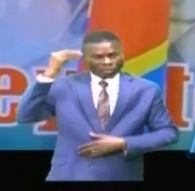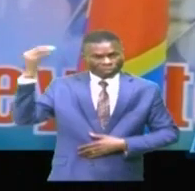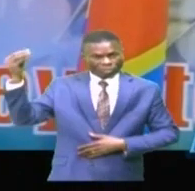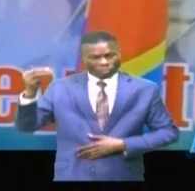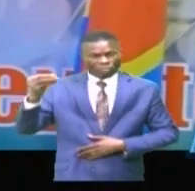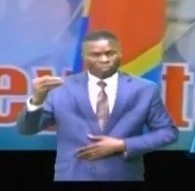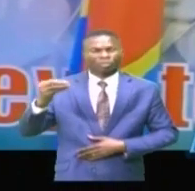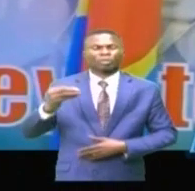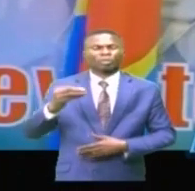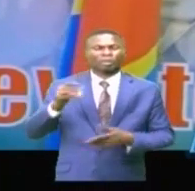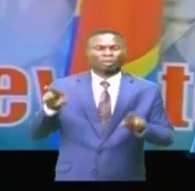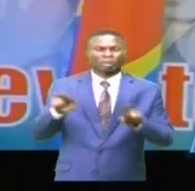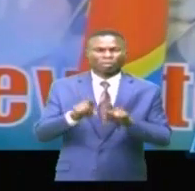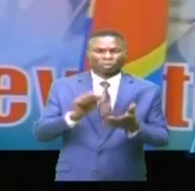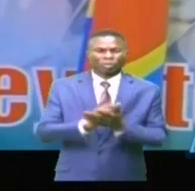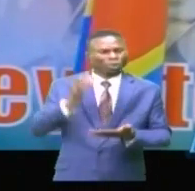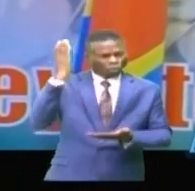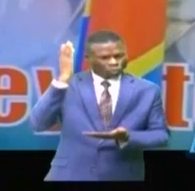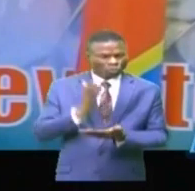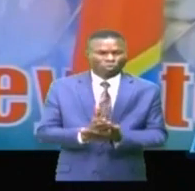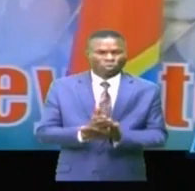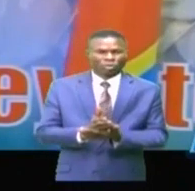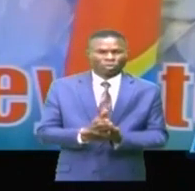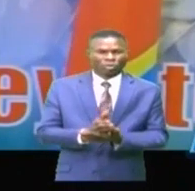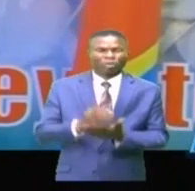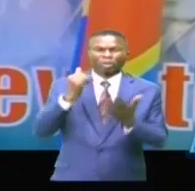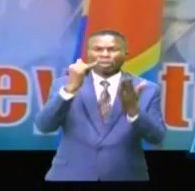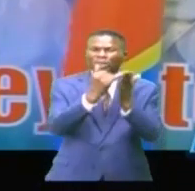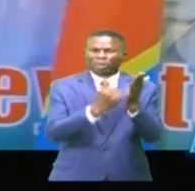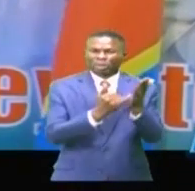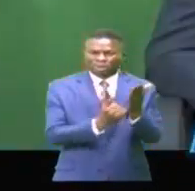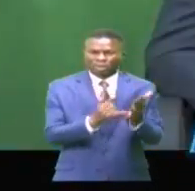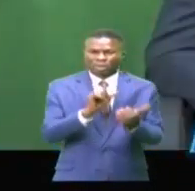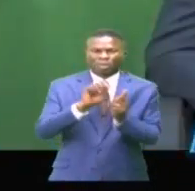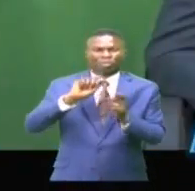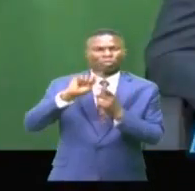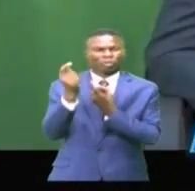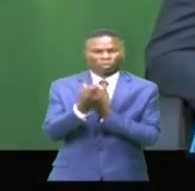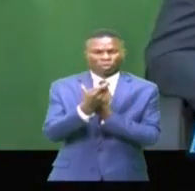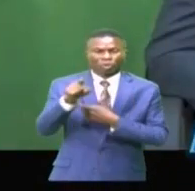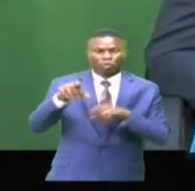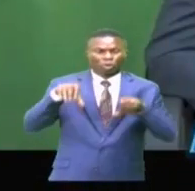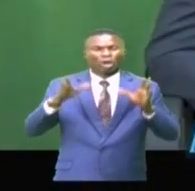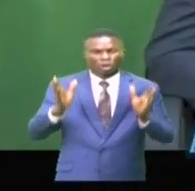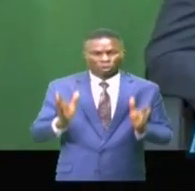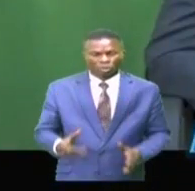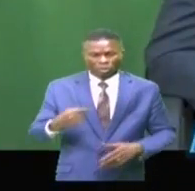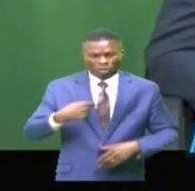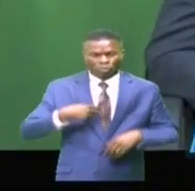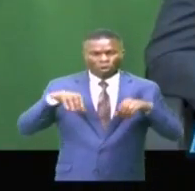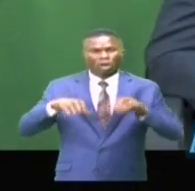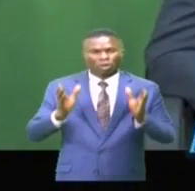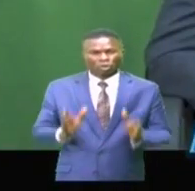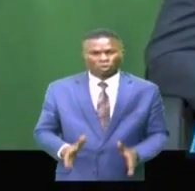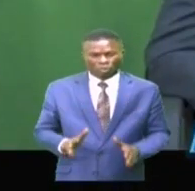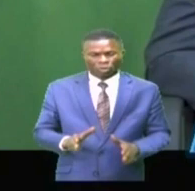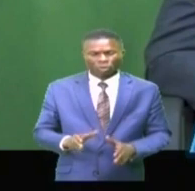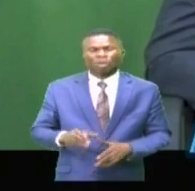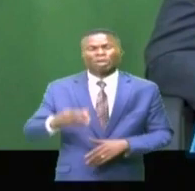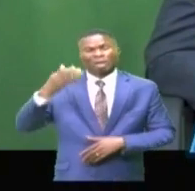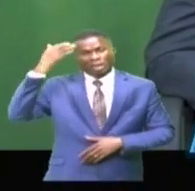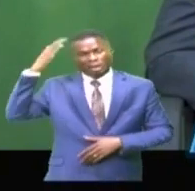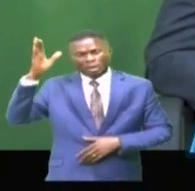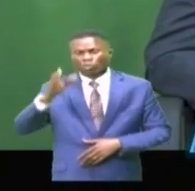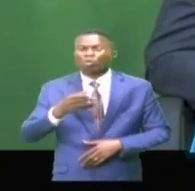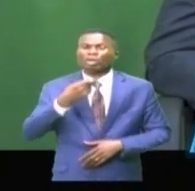cela va aboutir parce qu'il faut que nous bannissions l'identification par la tribu vous êtes congolais je suis Congolais certains rajoutent